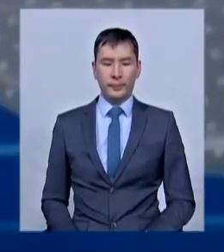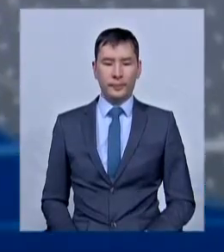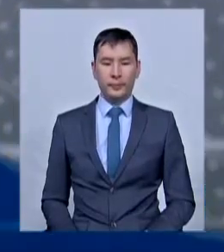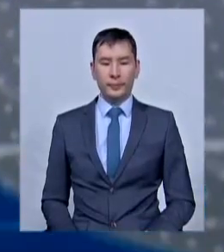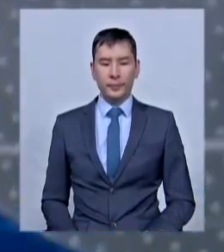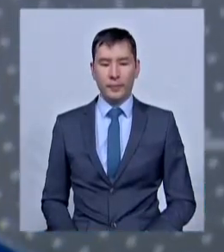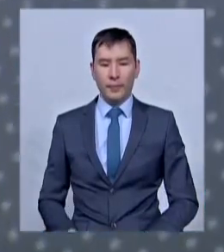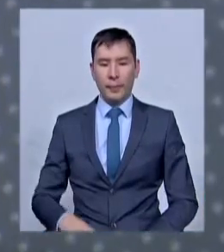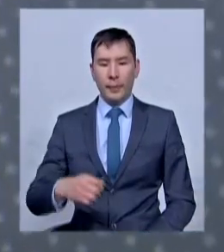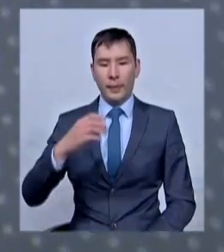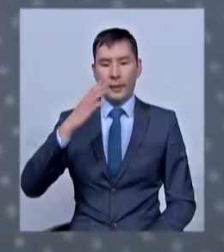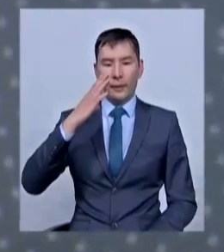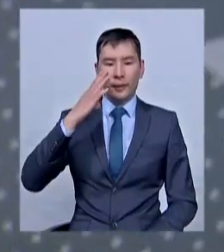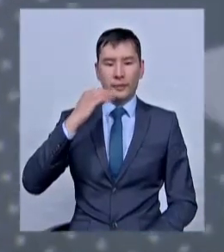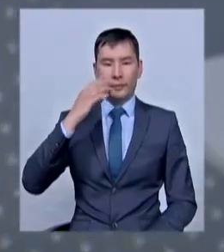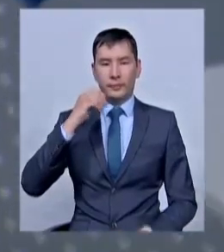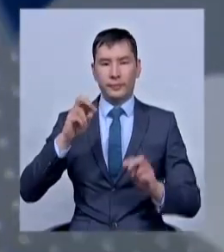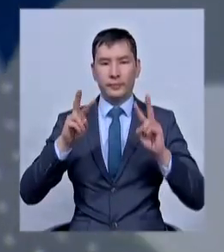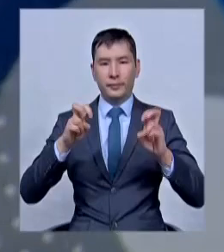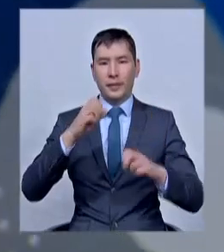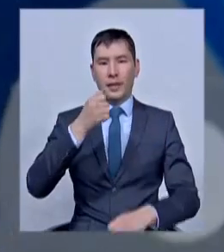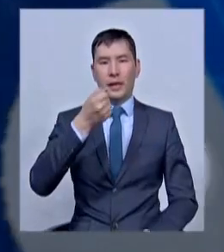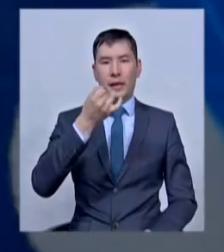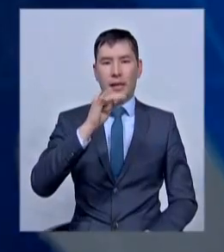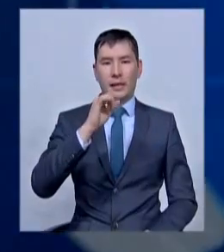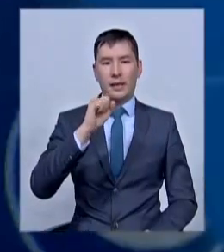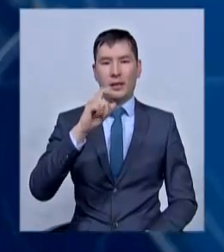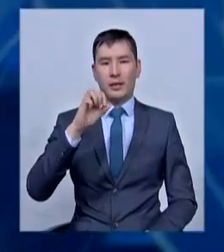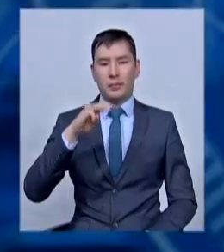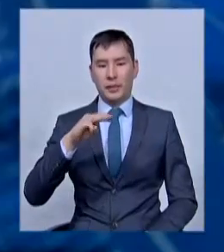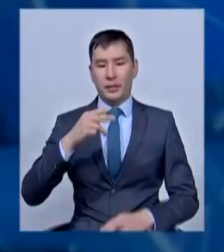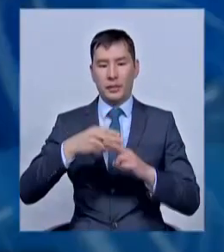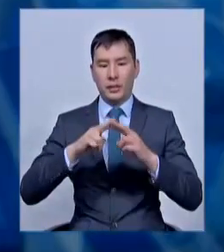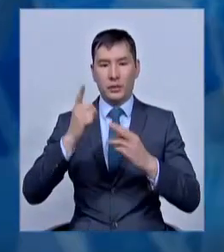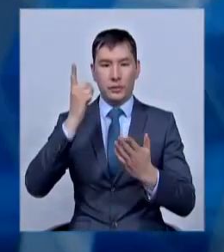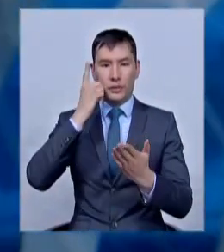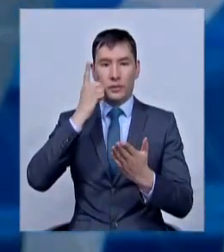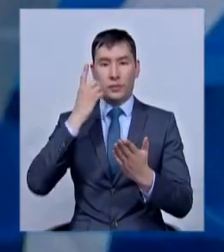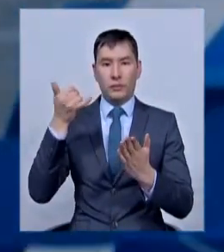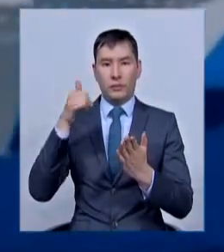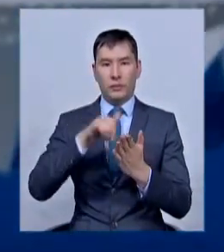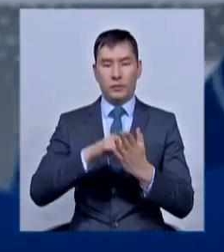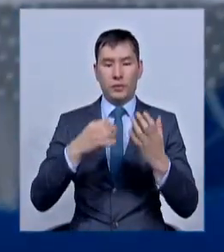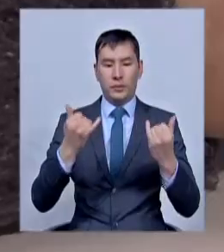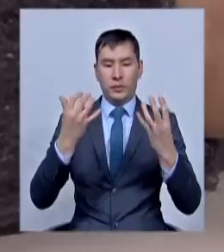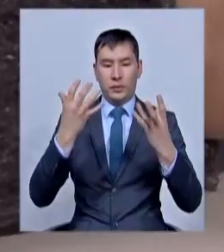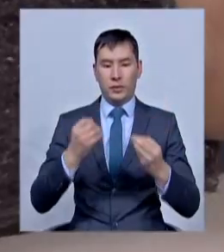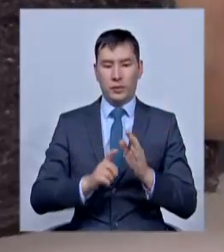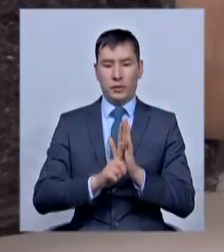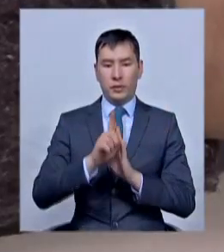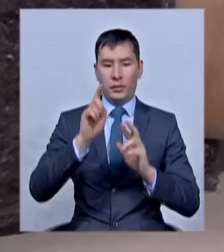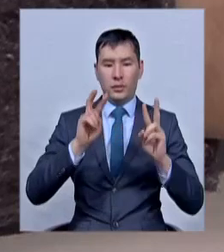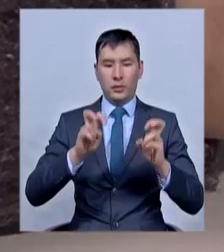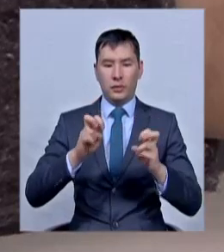Алматыда таныстырылған Ай Азамат мобильді қосымшасын енді ұялы телефонға жүктеуге болады. Бүгіннен бастап қала тұрғындары алып шахар